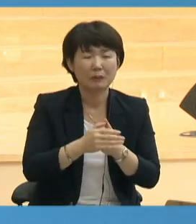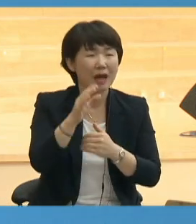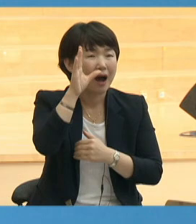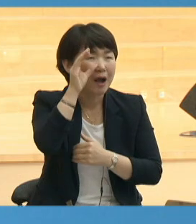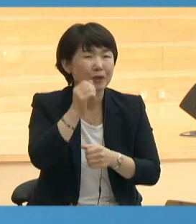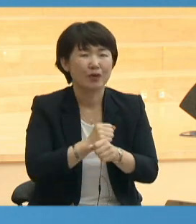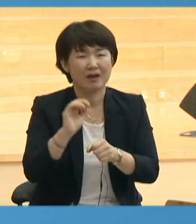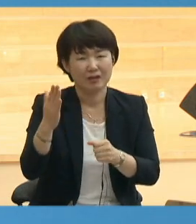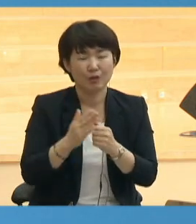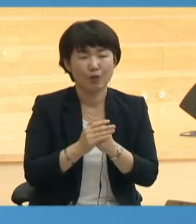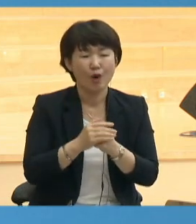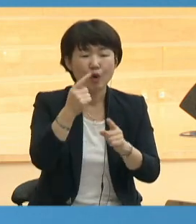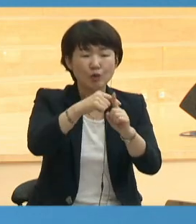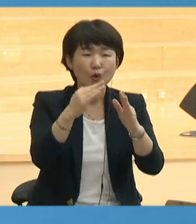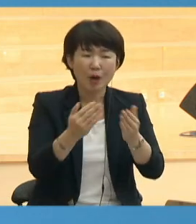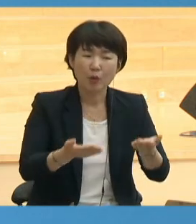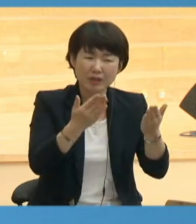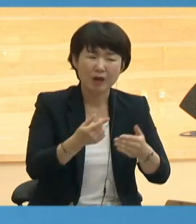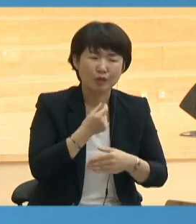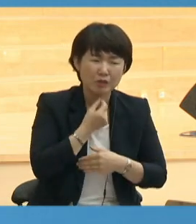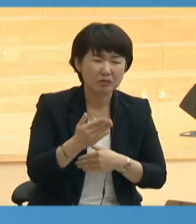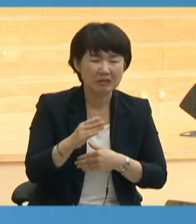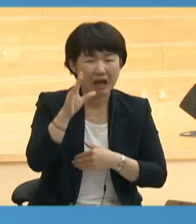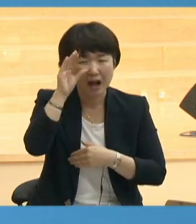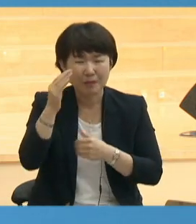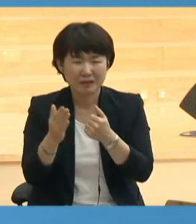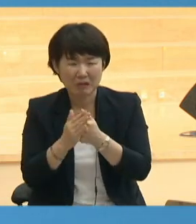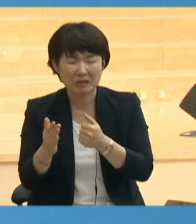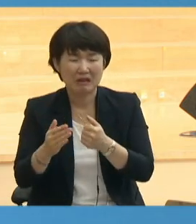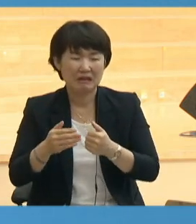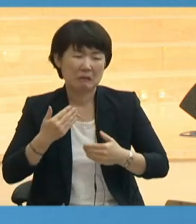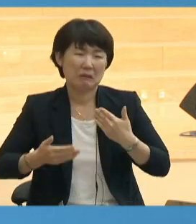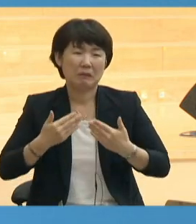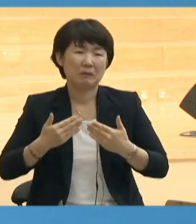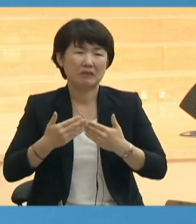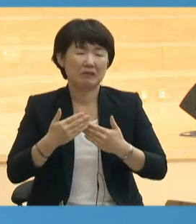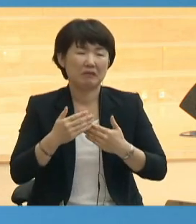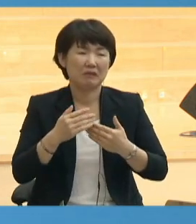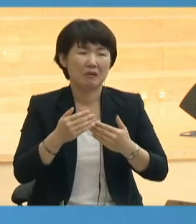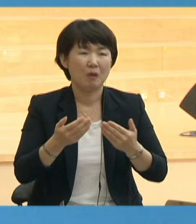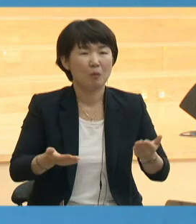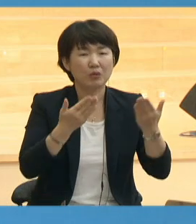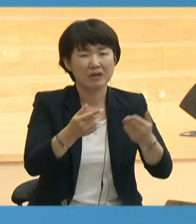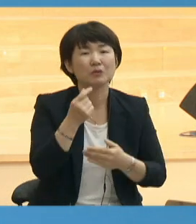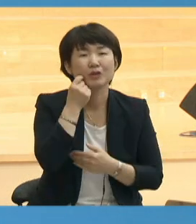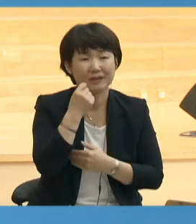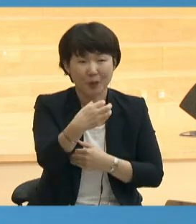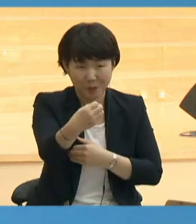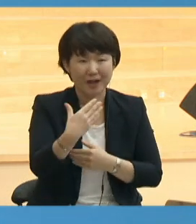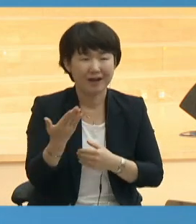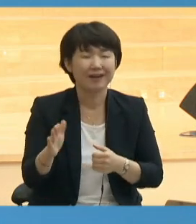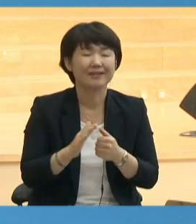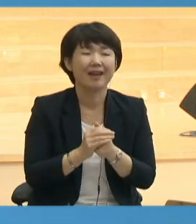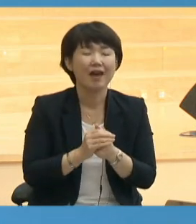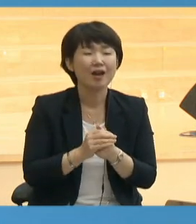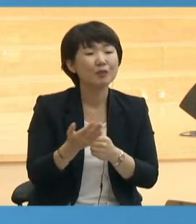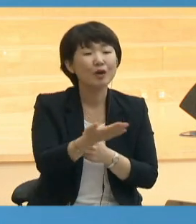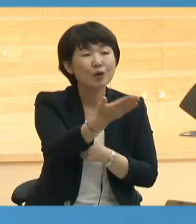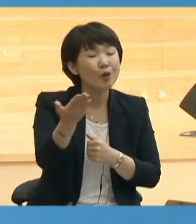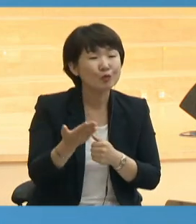봉사도 좀 열심히 하고 싶은데 아르떼 몇 시간이 없다 으 근데 여러분 청년들이 생각해보죠 창녀들 금 원제